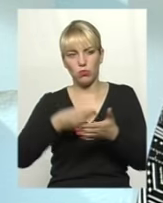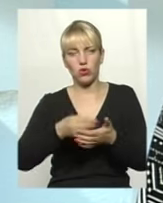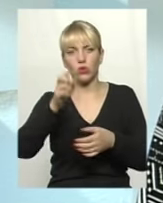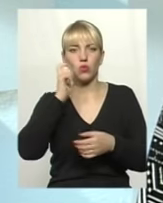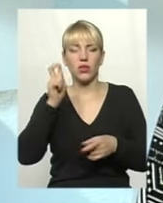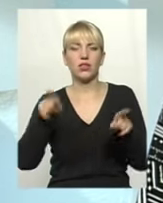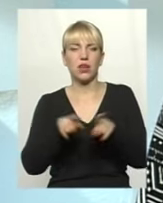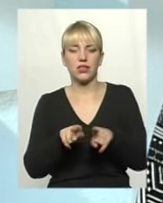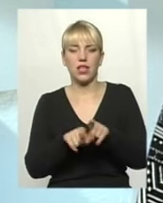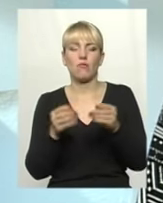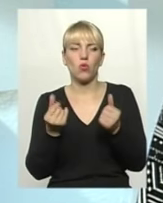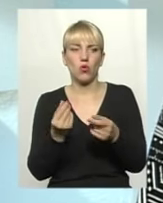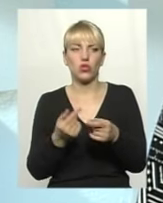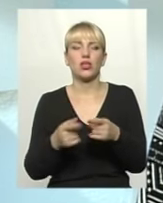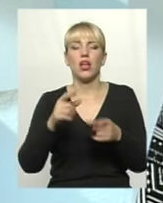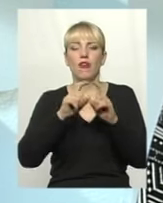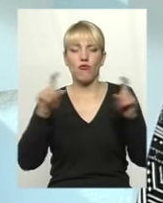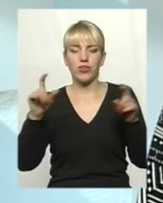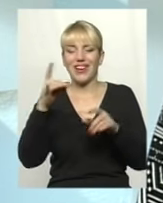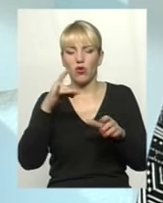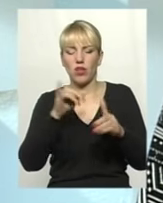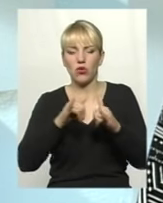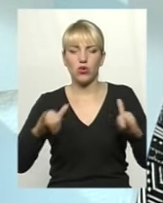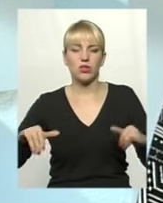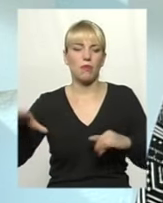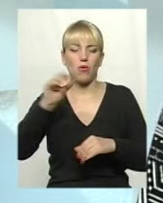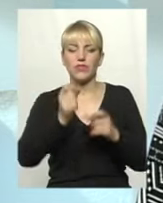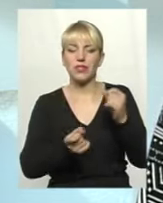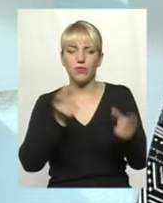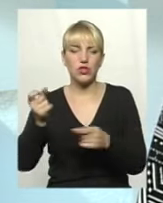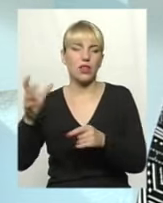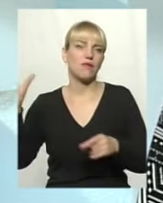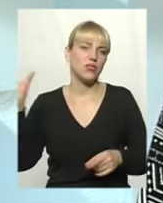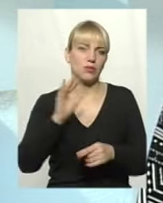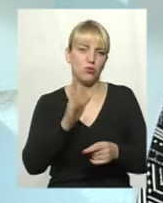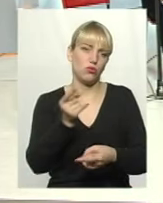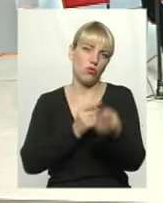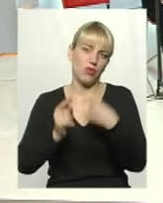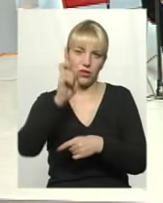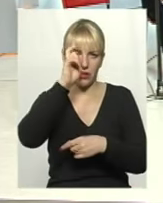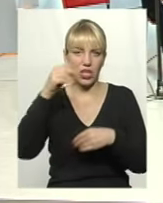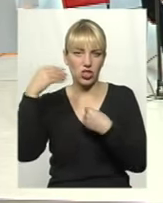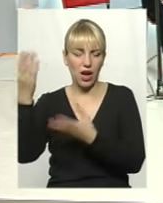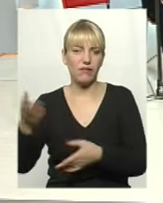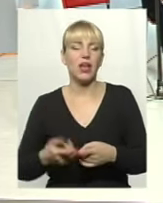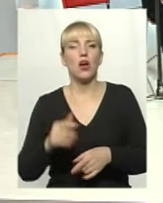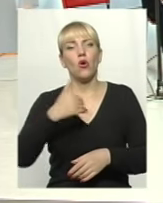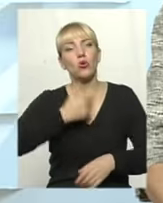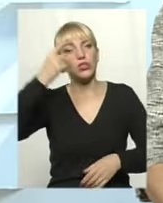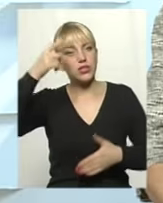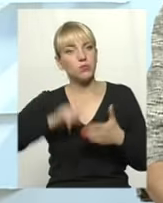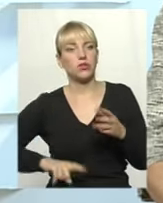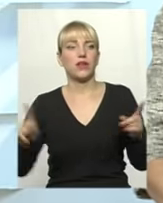Так само кошти фонду регіонального розвитку, по всім джерелам абсолютно вони йдуть в державний бюджет. Що ж, хочеться сподіватися,